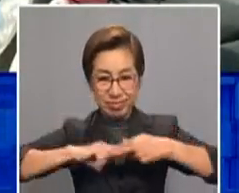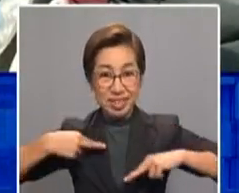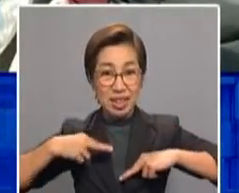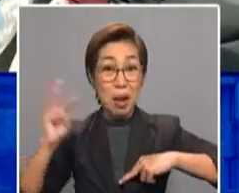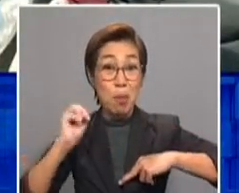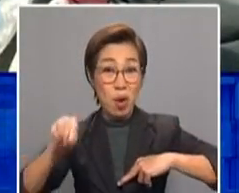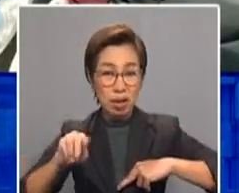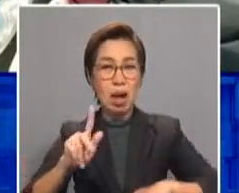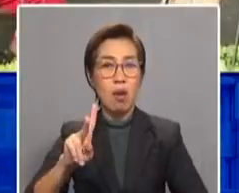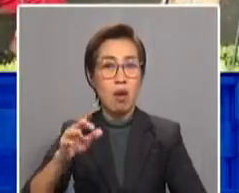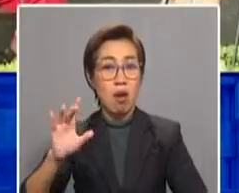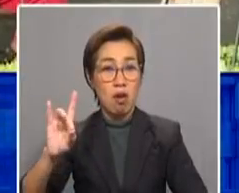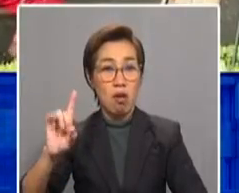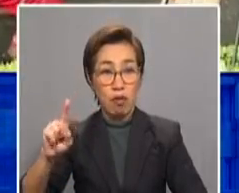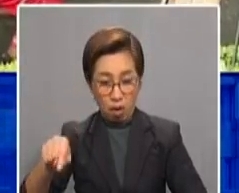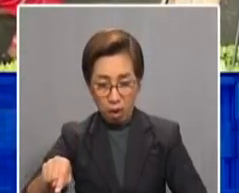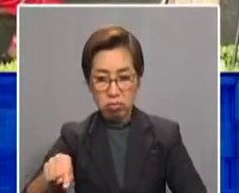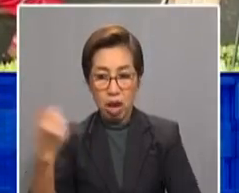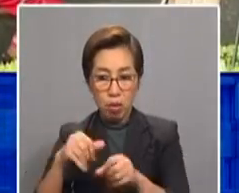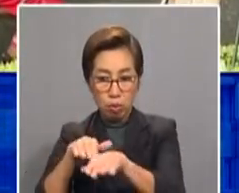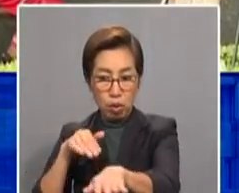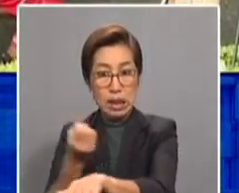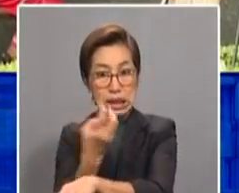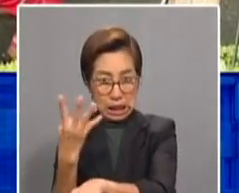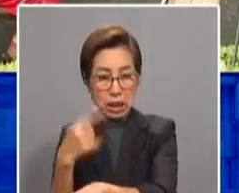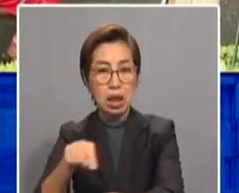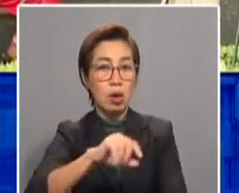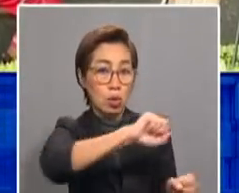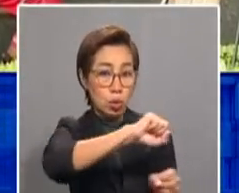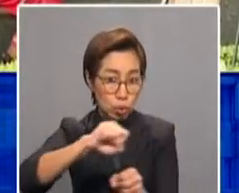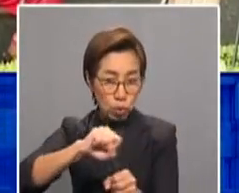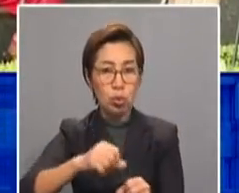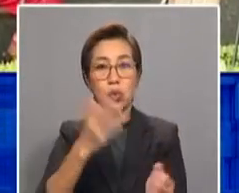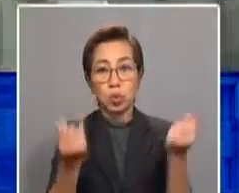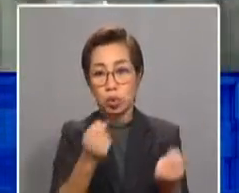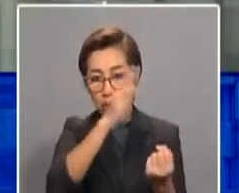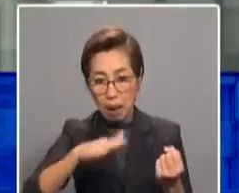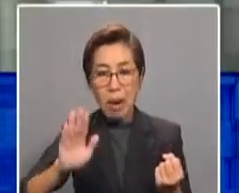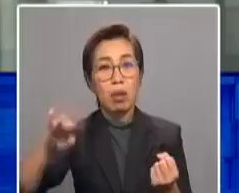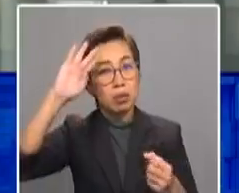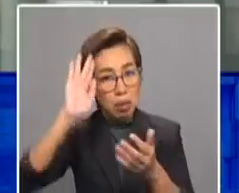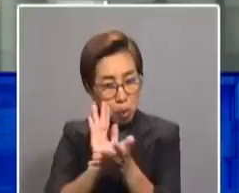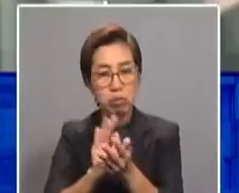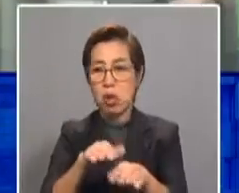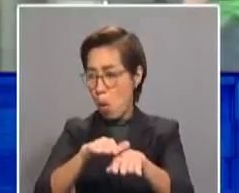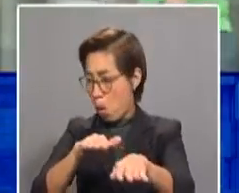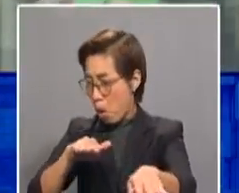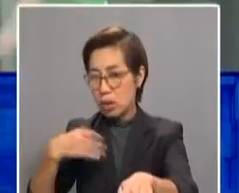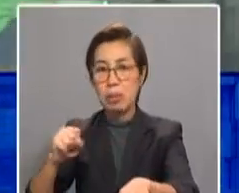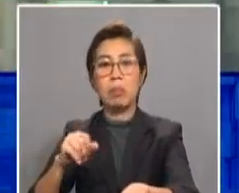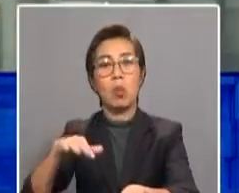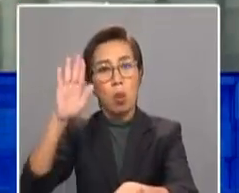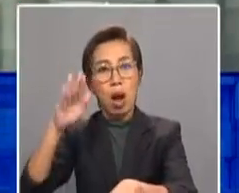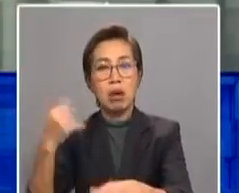พื้นที่อีกจำนวน4คันรถนะคะและตามมาด้วยขบวนรถตู้และรถกระบะของตำรวจอีกหลาย10คันขับเข้ามาใน